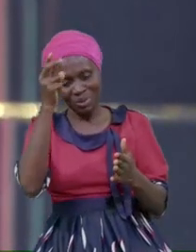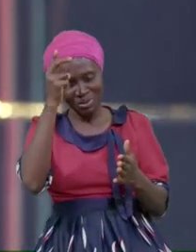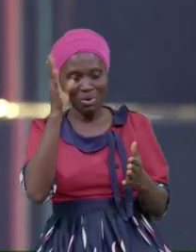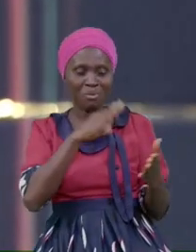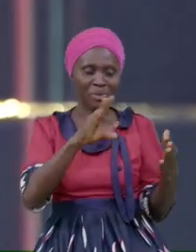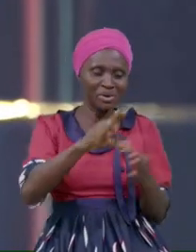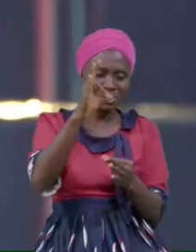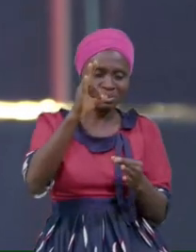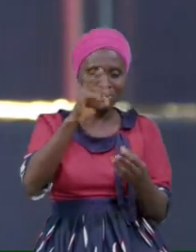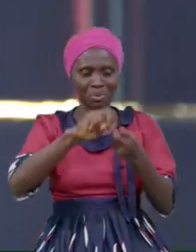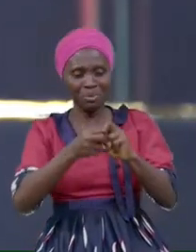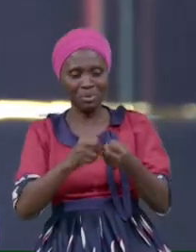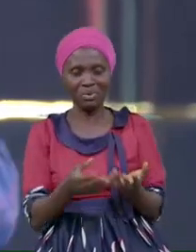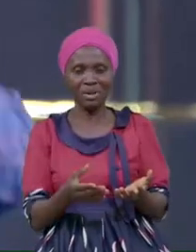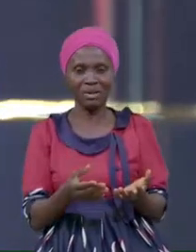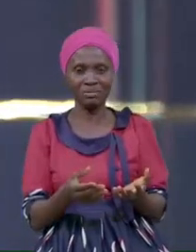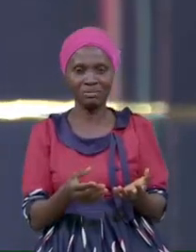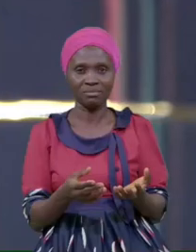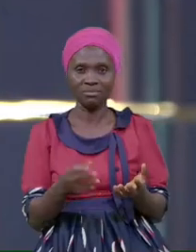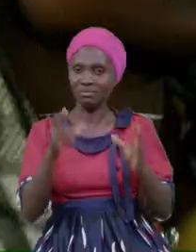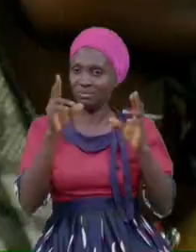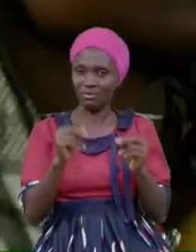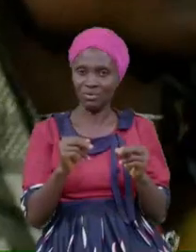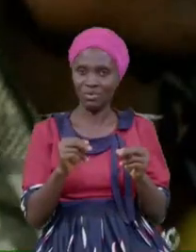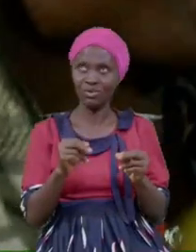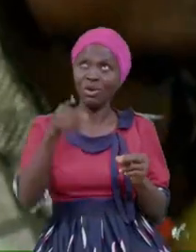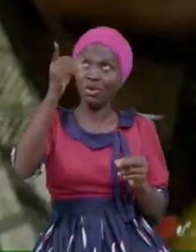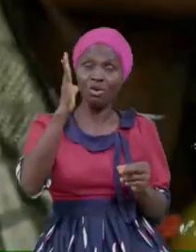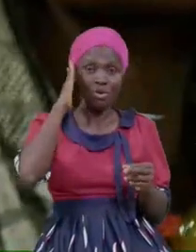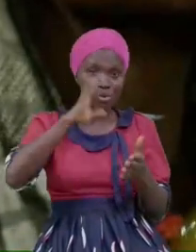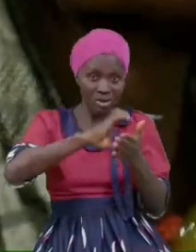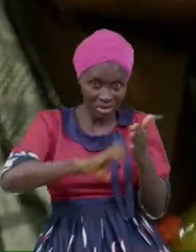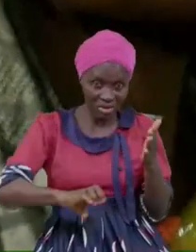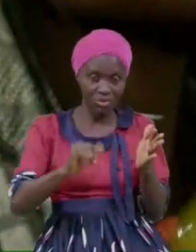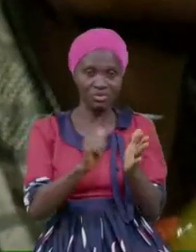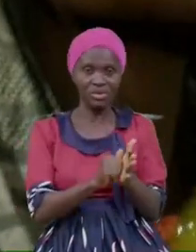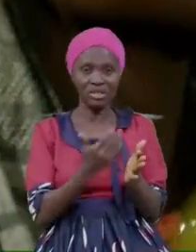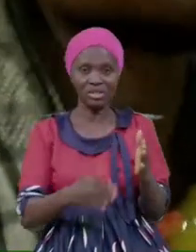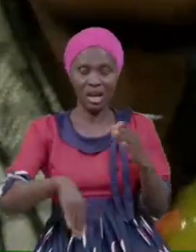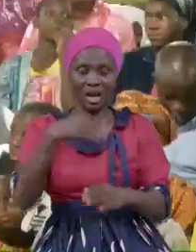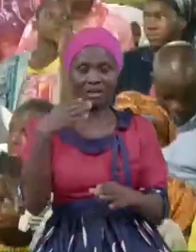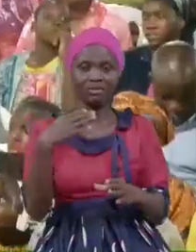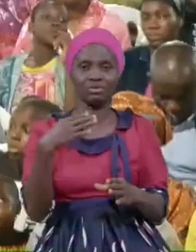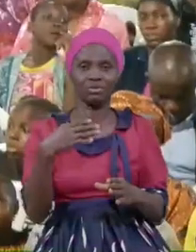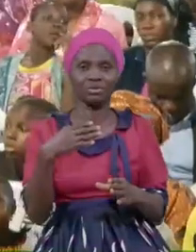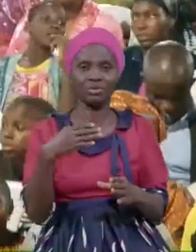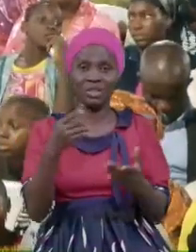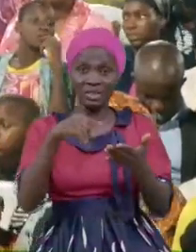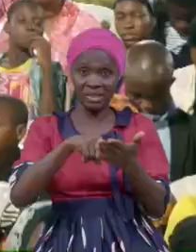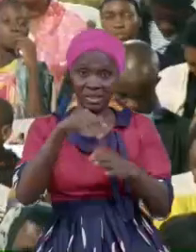toute cette situation causée par les démons, non, il va ôter cela. Ce soir, la grâce vient dans ta